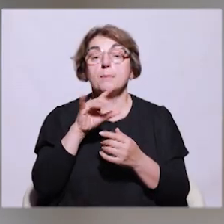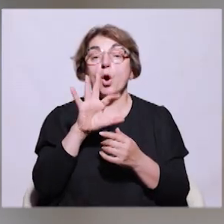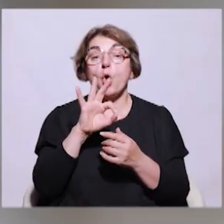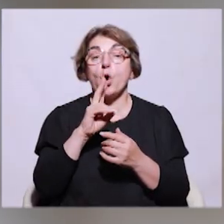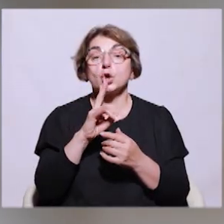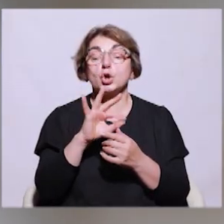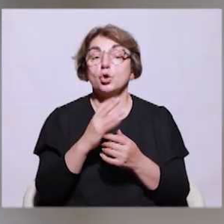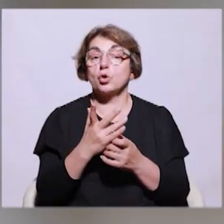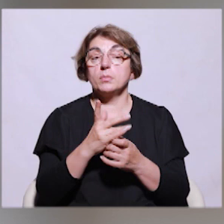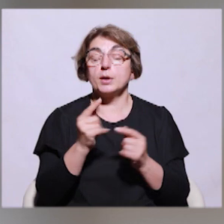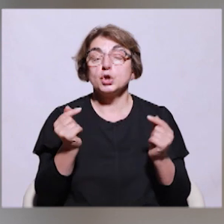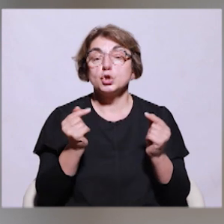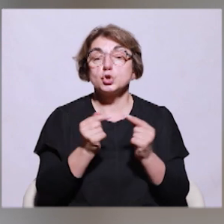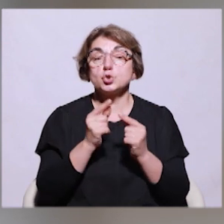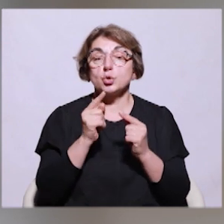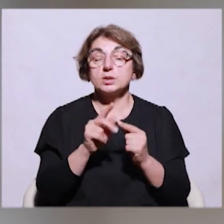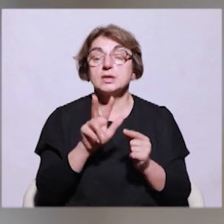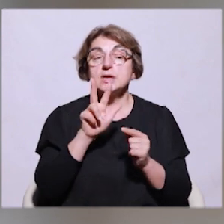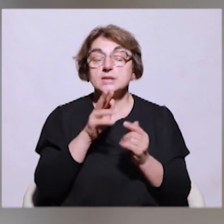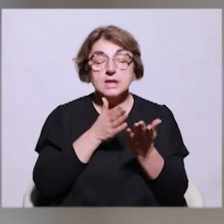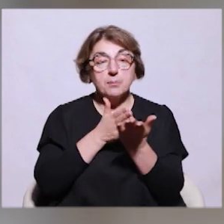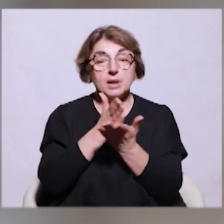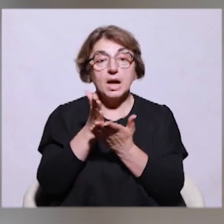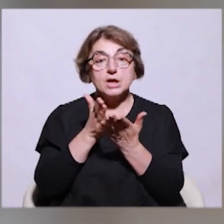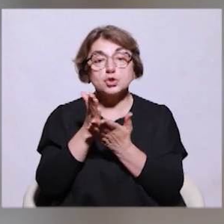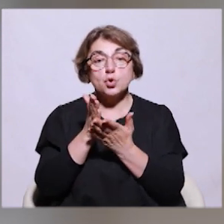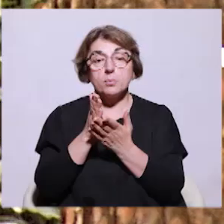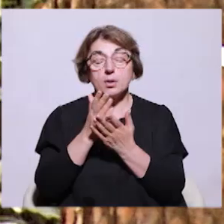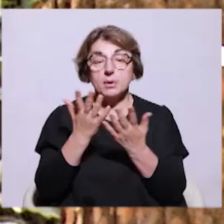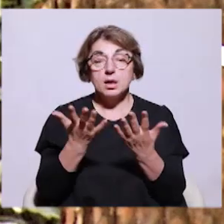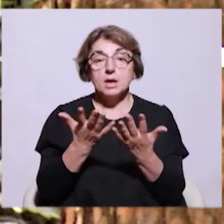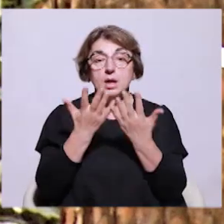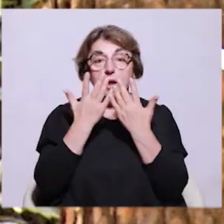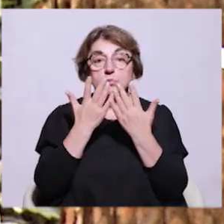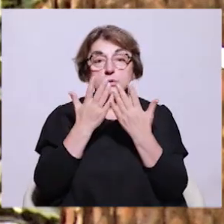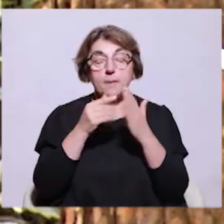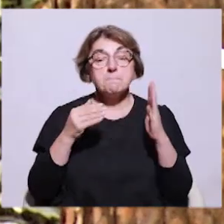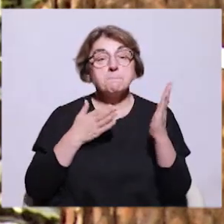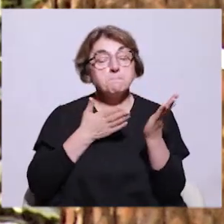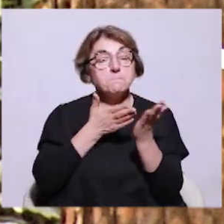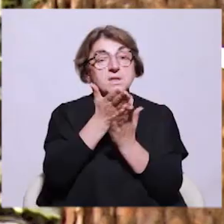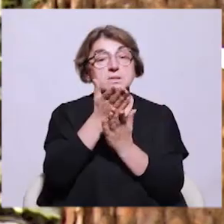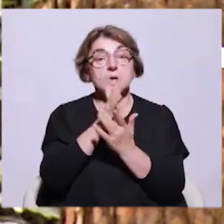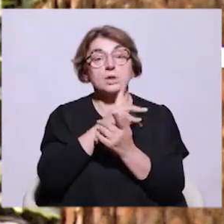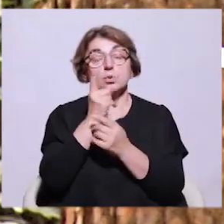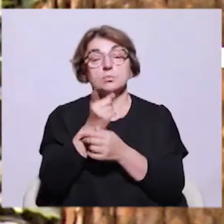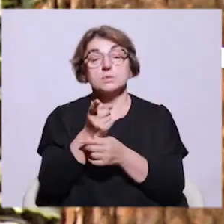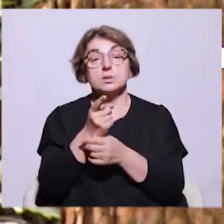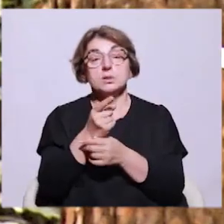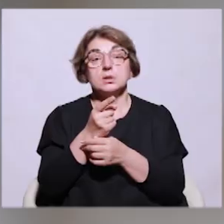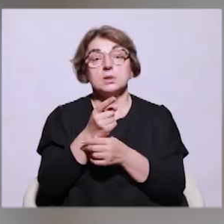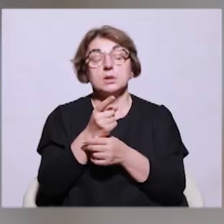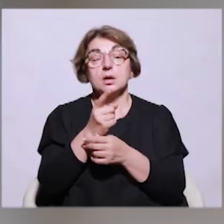ოკიო, რომელმა სწორედ ეს სამგანზომილებიანი გამოსახვა დაისახა მიზნად. აი თქვენ ხედავთ